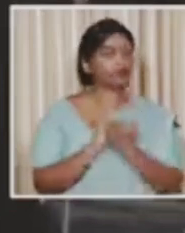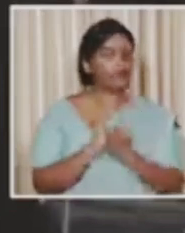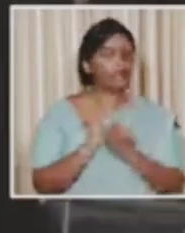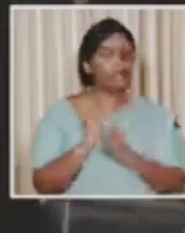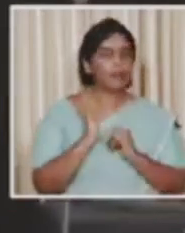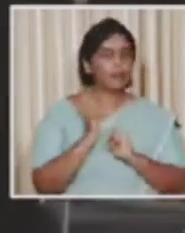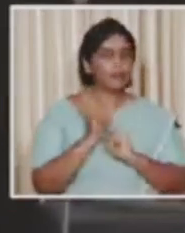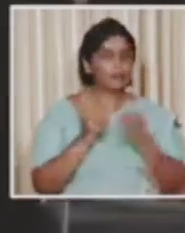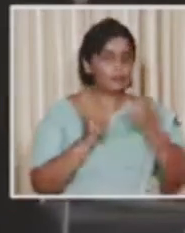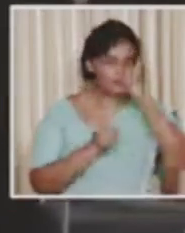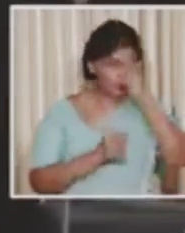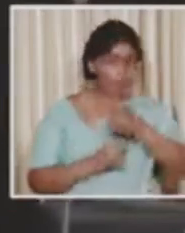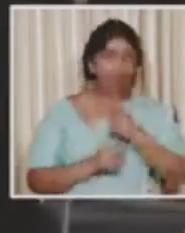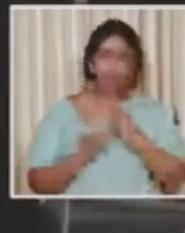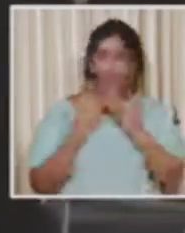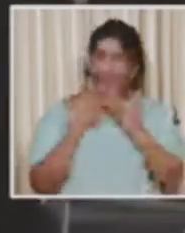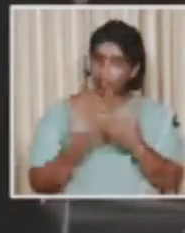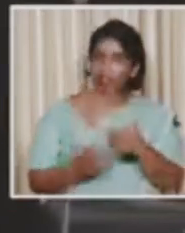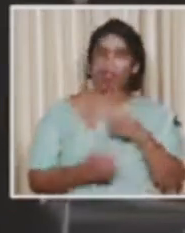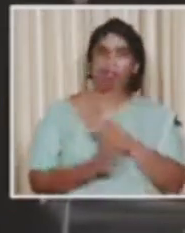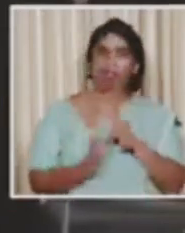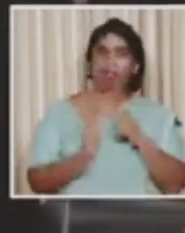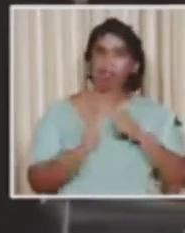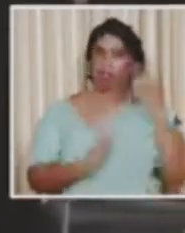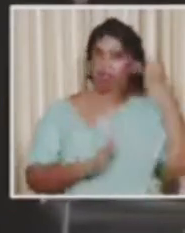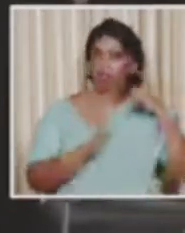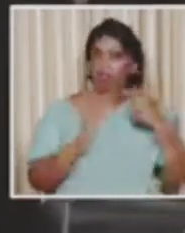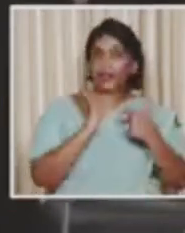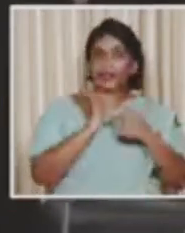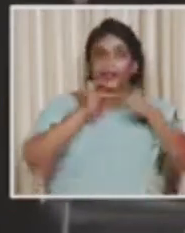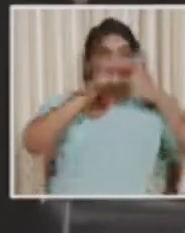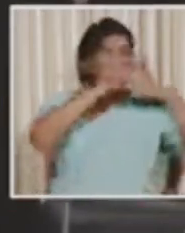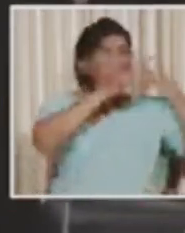සිරිපාල සිල්ලම එතුමාට අපි ස්තුතිවන්ත වෙනවා ජාත්‍යන්තර ටෙන්ඩර්